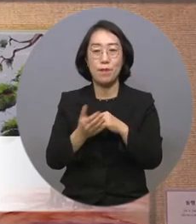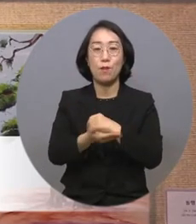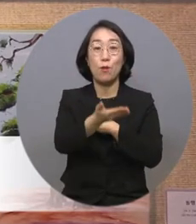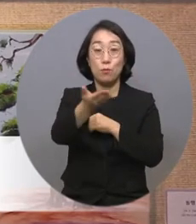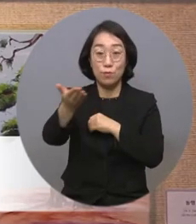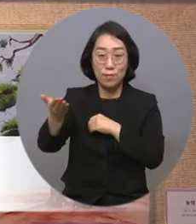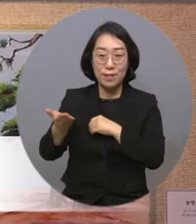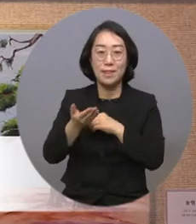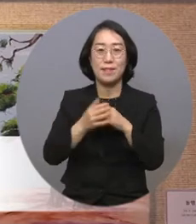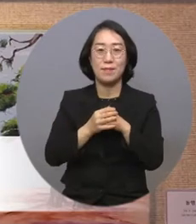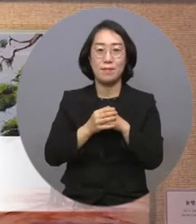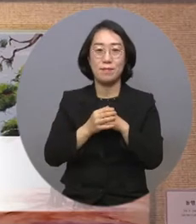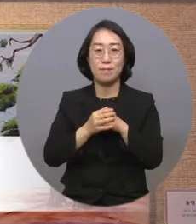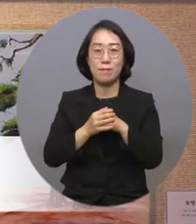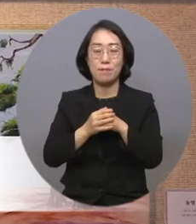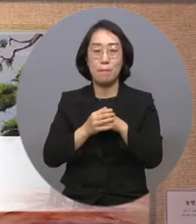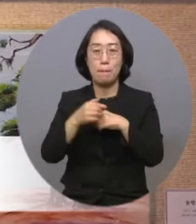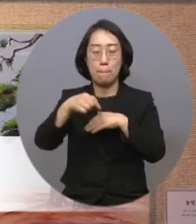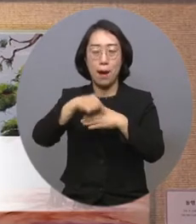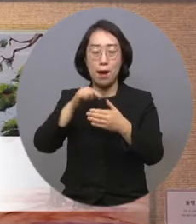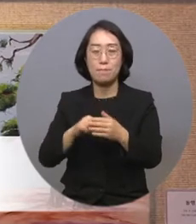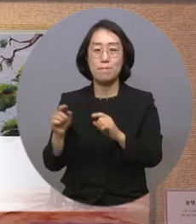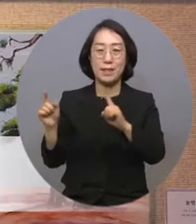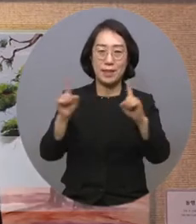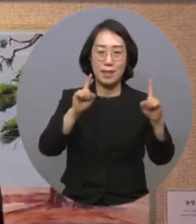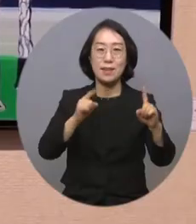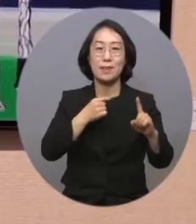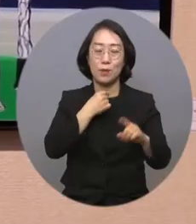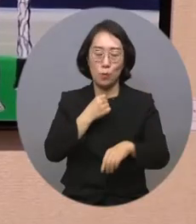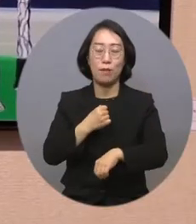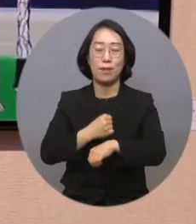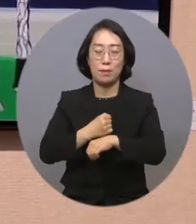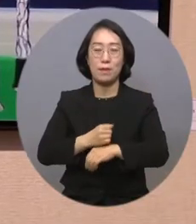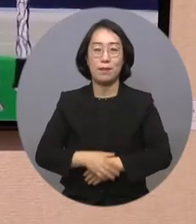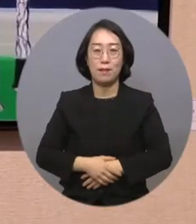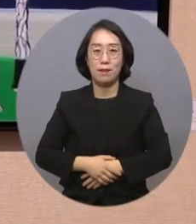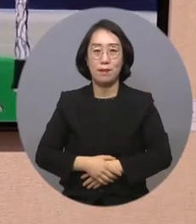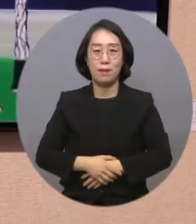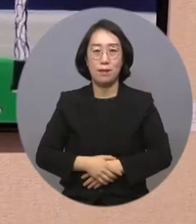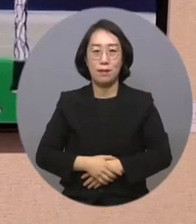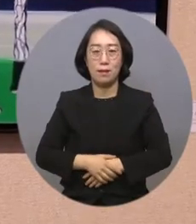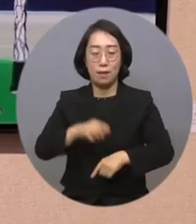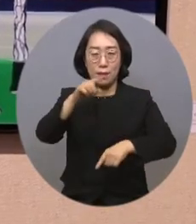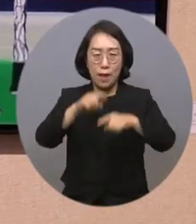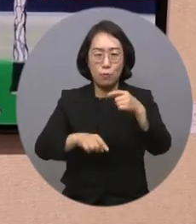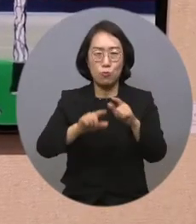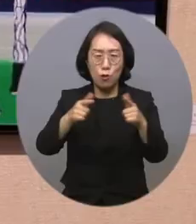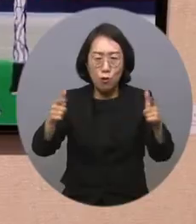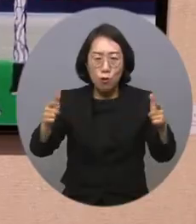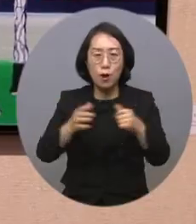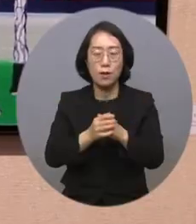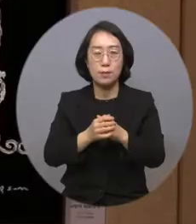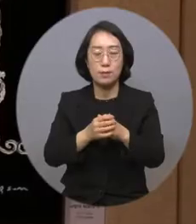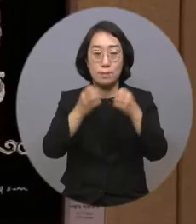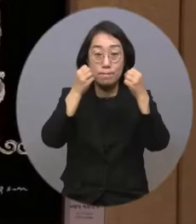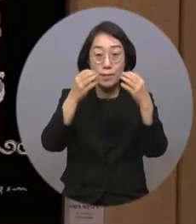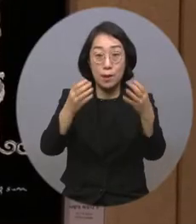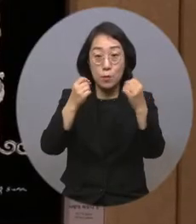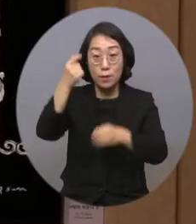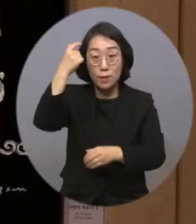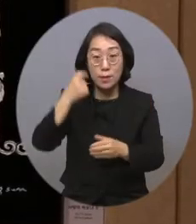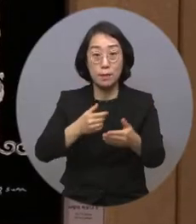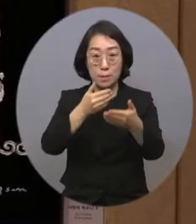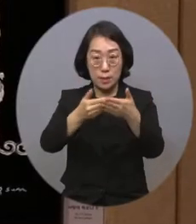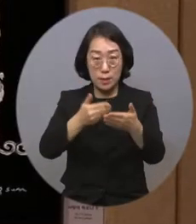관람하신 분들이 많은 힐링이 되었으면 좋겠다. 이처럼 소나무를 다양하게 재해석하고 한